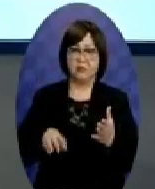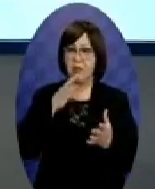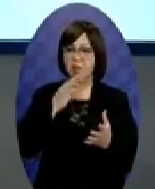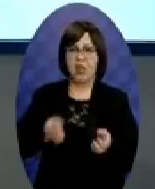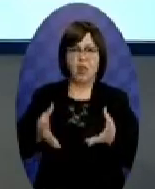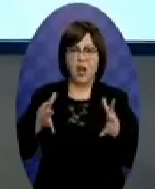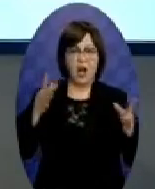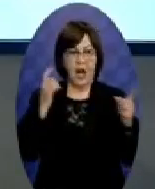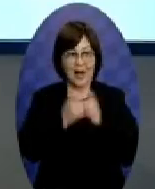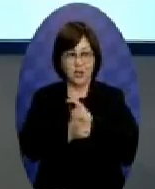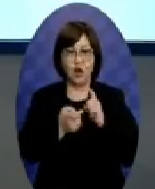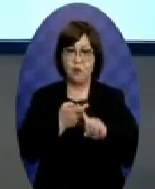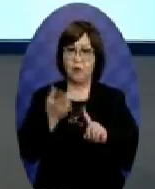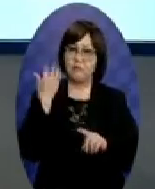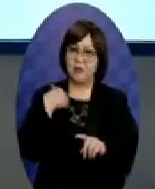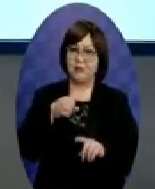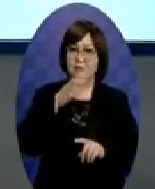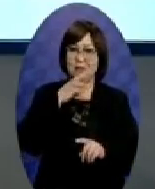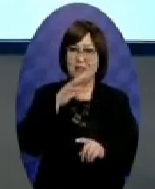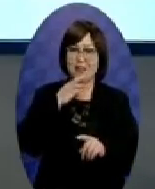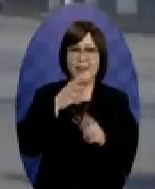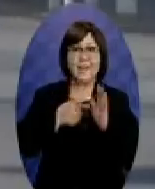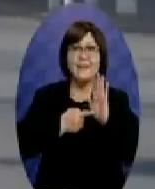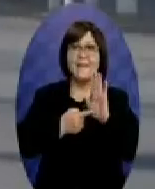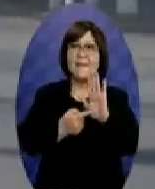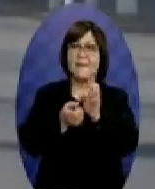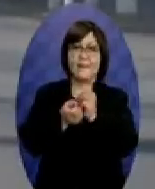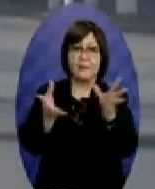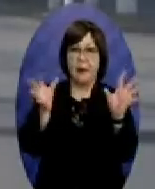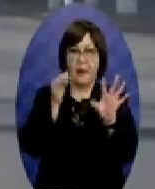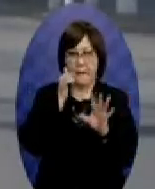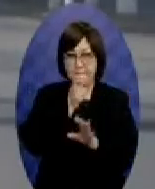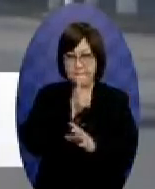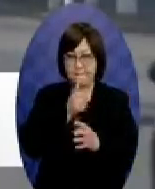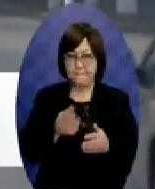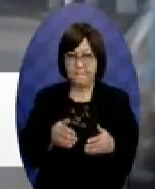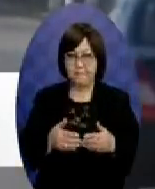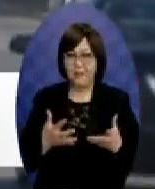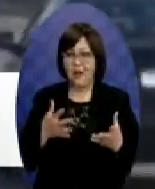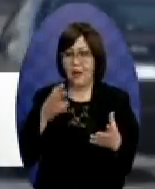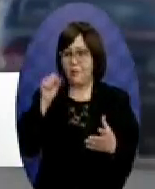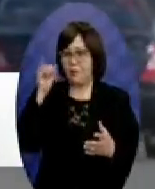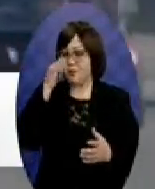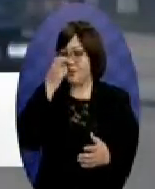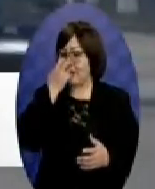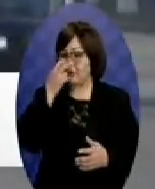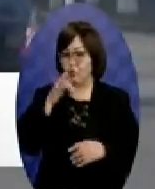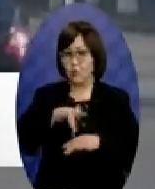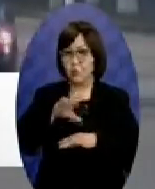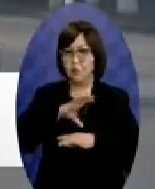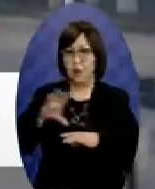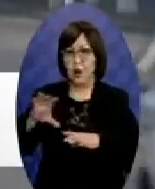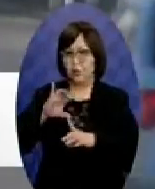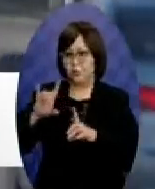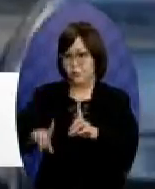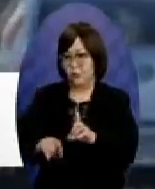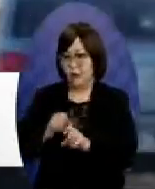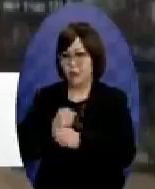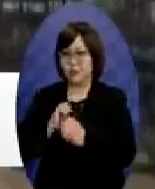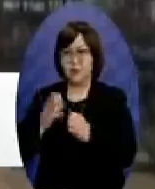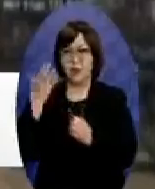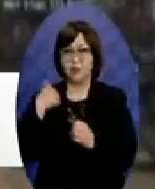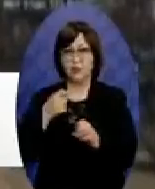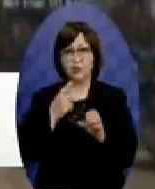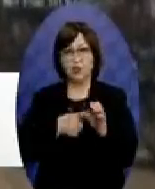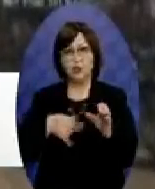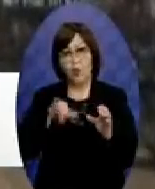харилцаа холбоотой байсан гэх мэдээллийг нууцладаг байсан юм байна. Америкийн тагнуулын дуу газрын орлогч даргын алба ашиж байсан хүмүүс нэг бус удаа Пхеньянд очиж